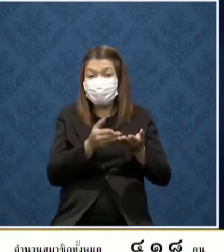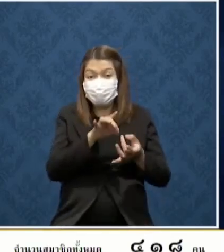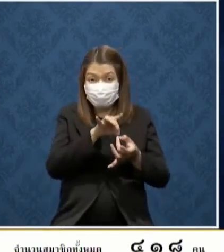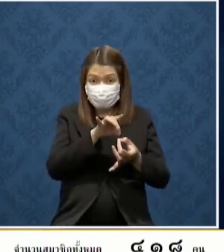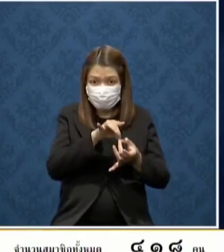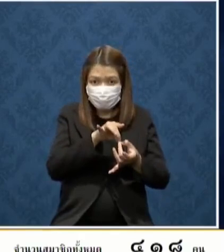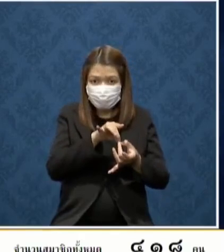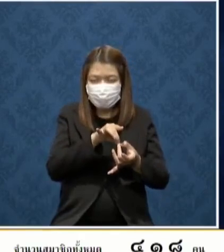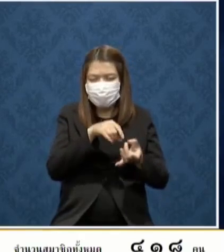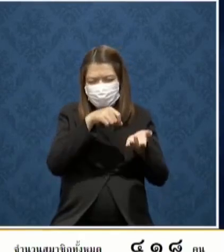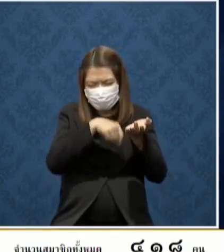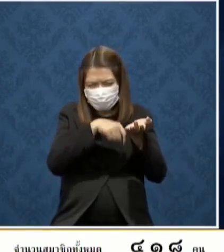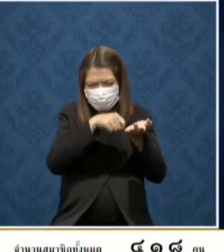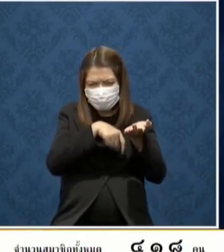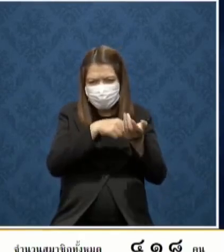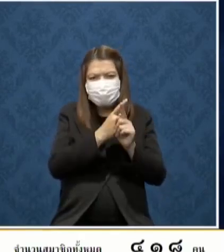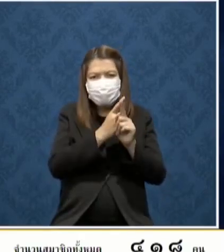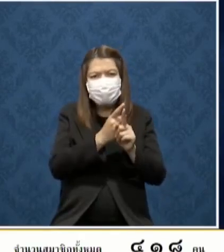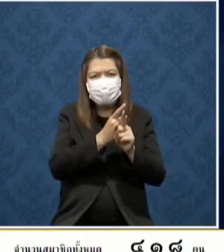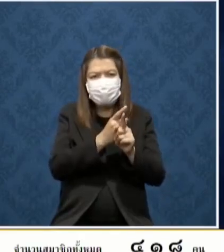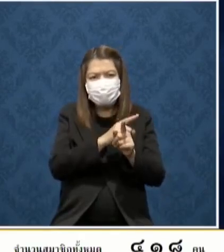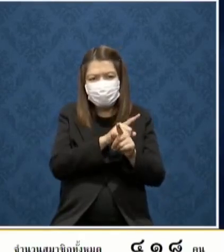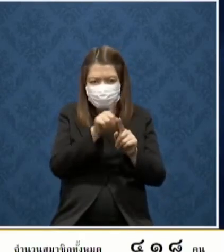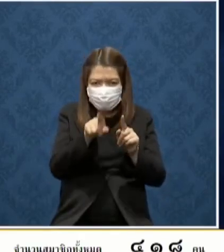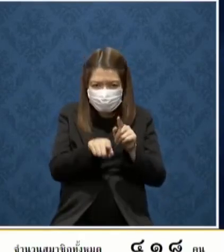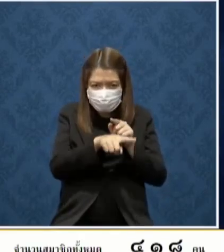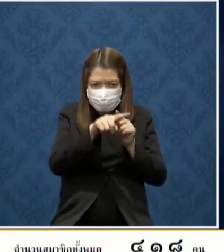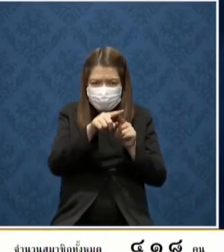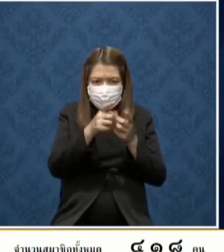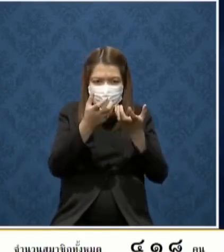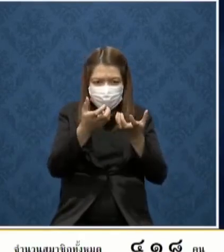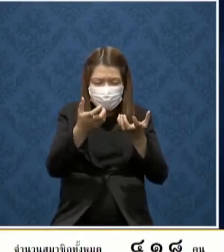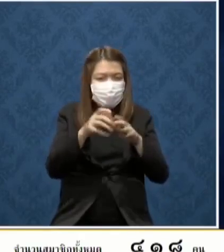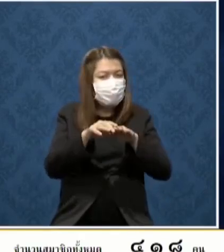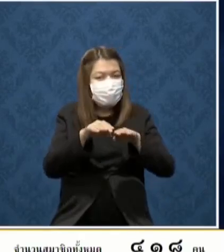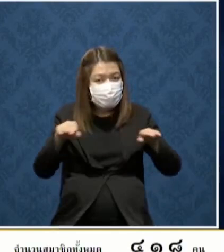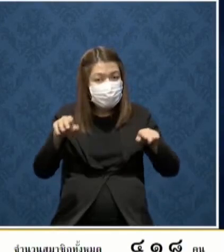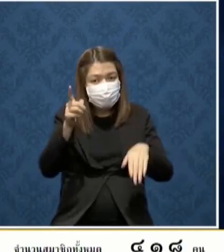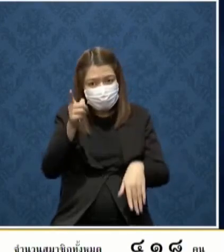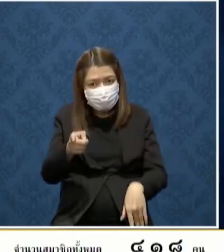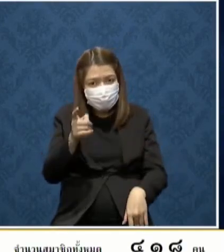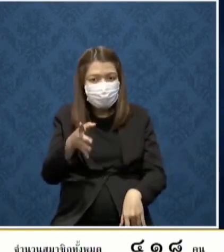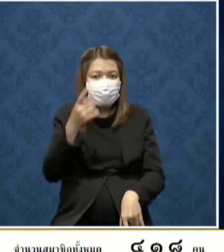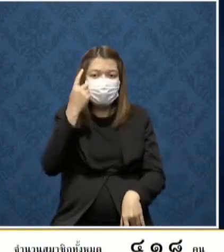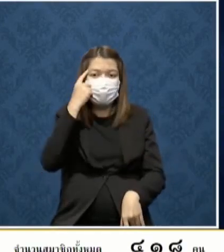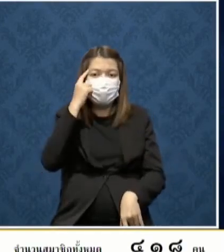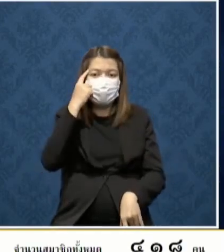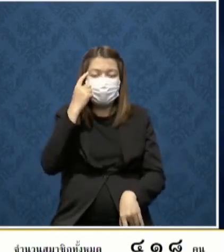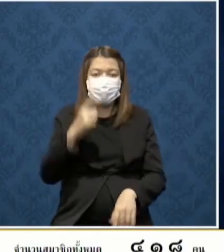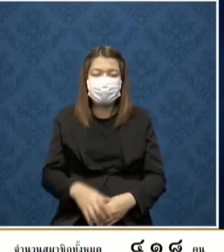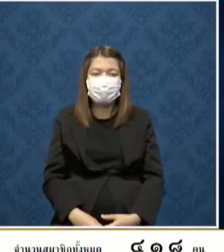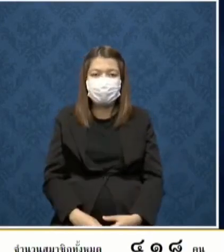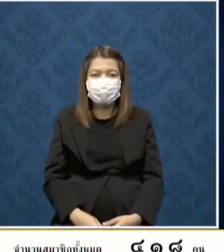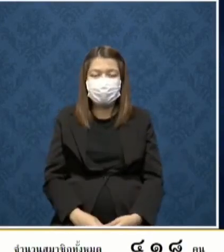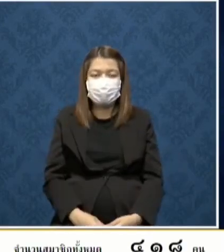นั้นจะถูกส้อมตามวงรอบที่หมอสมและใช้อะไรที่มีมาตรฐานจริงหรอไม่แต่ทผม